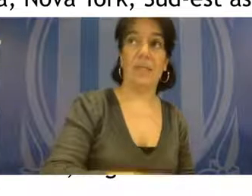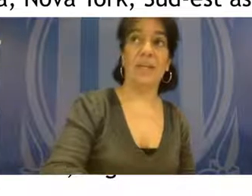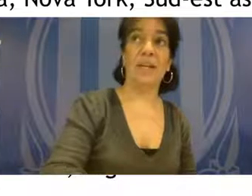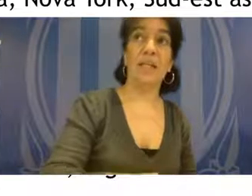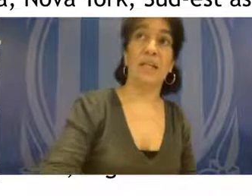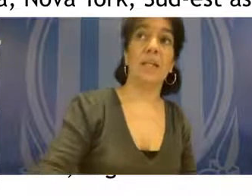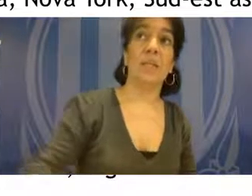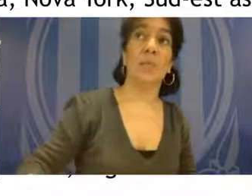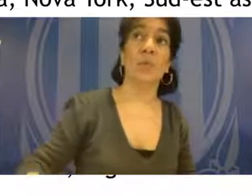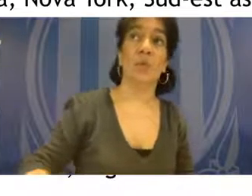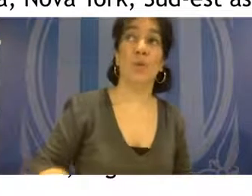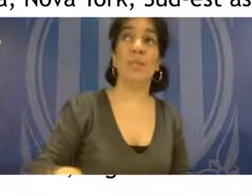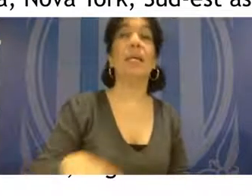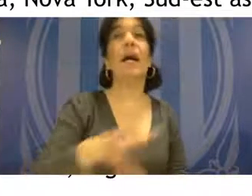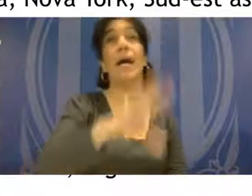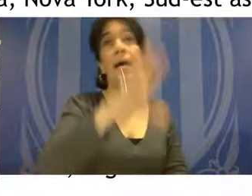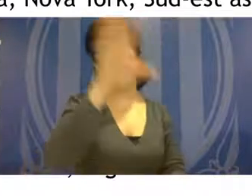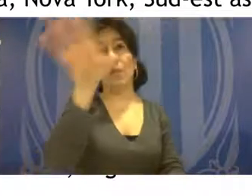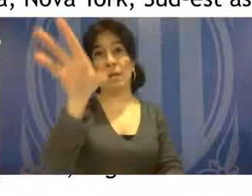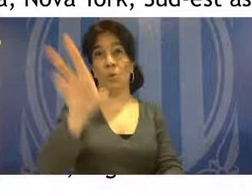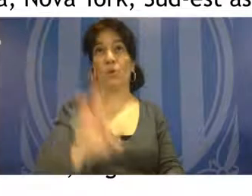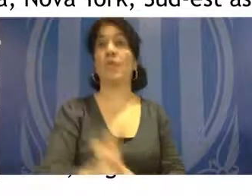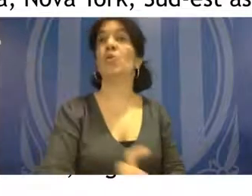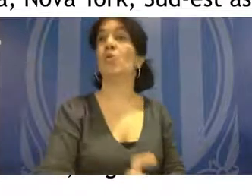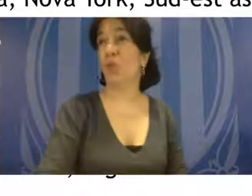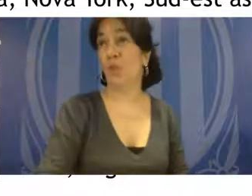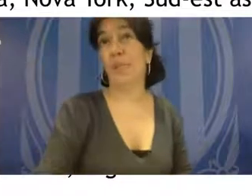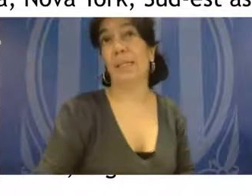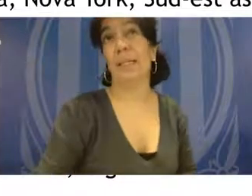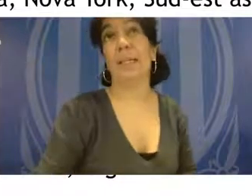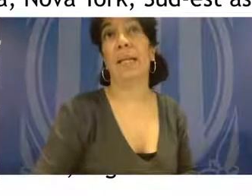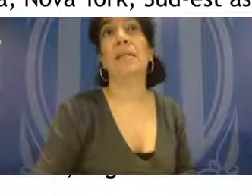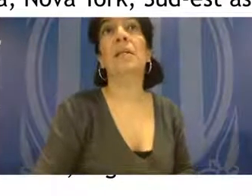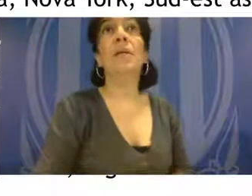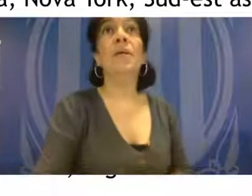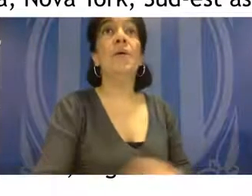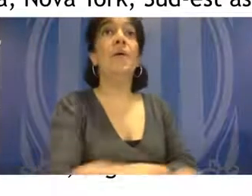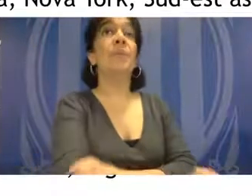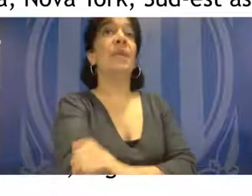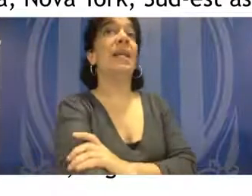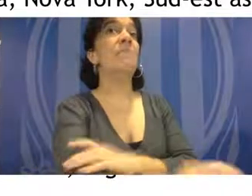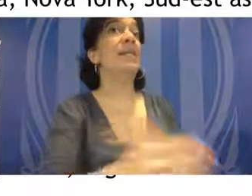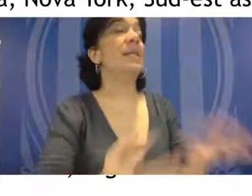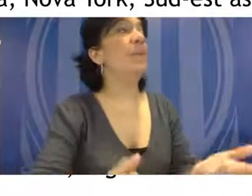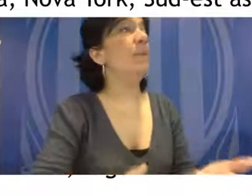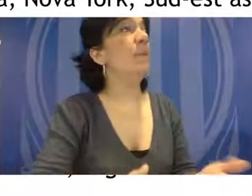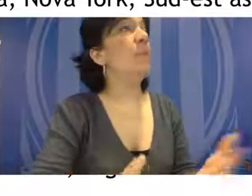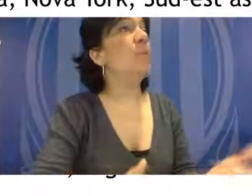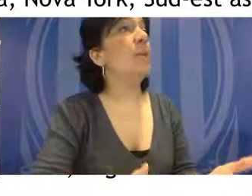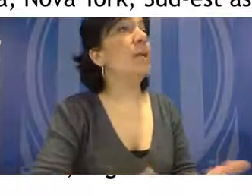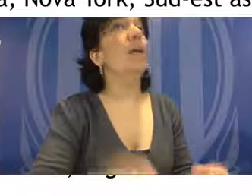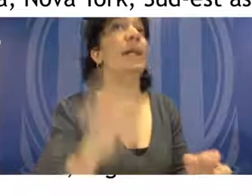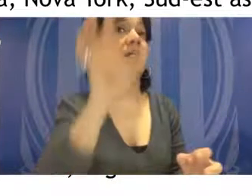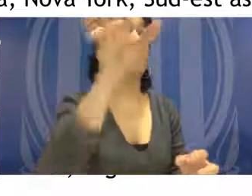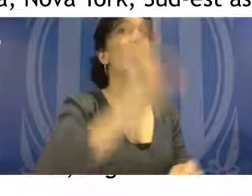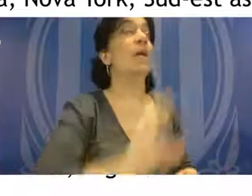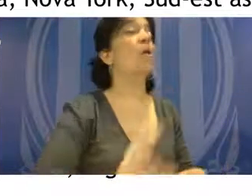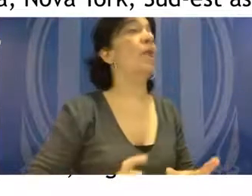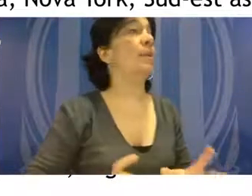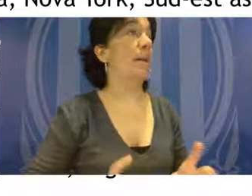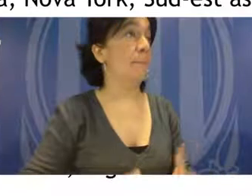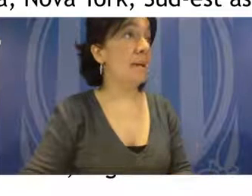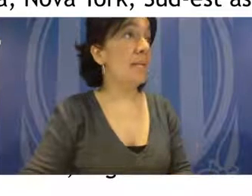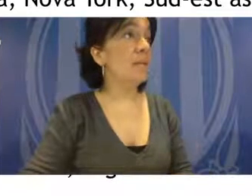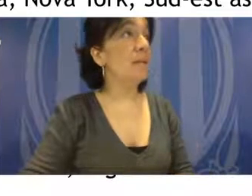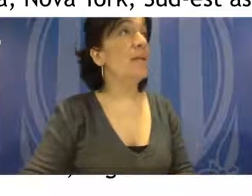amb els diferents centres de promoció turística arreu del món, que són 12 centres. L'any passat també vam obrir el que es diu una